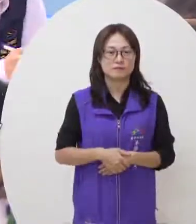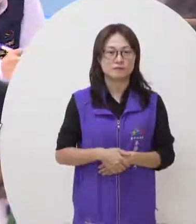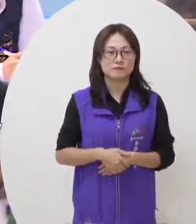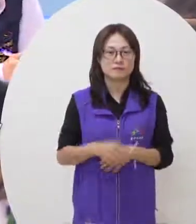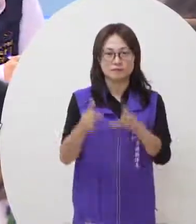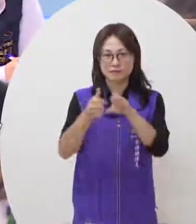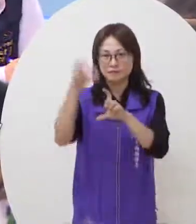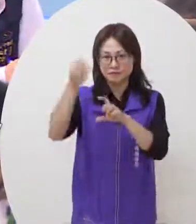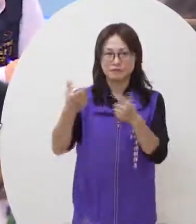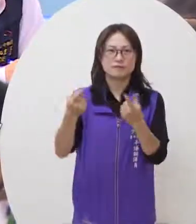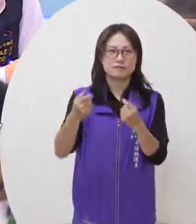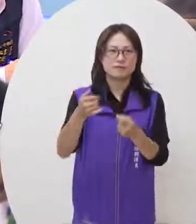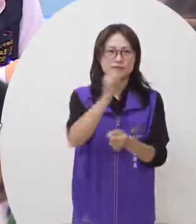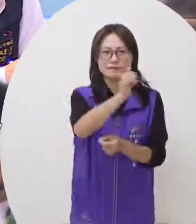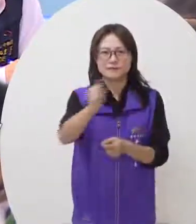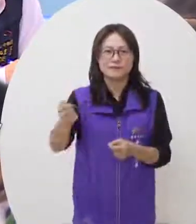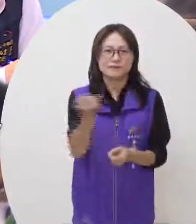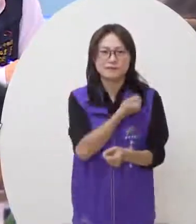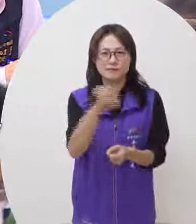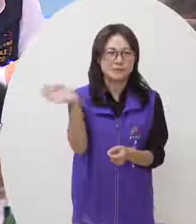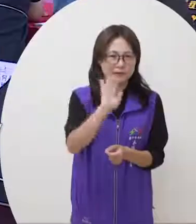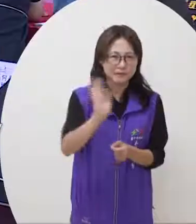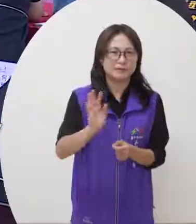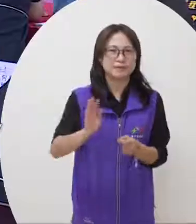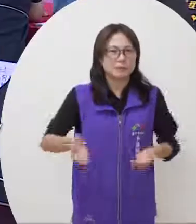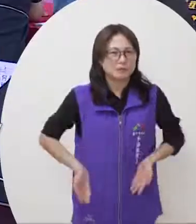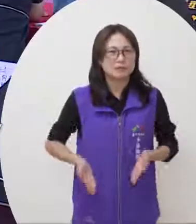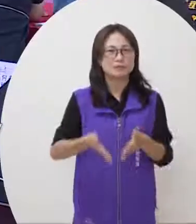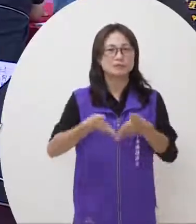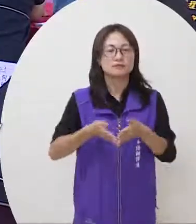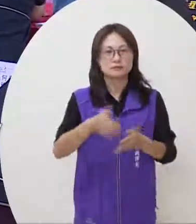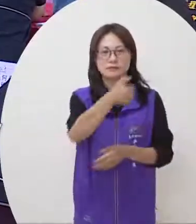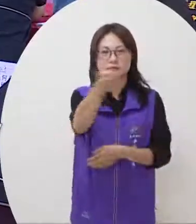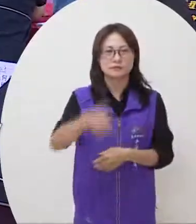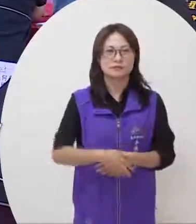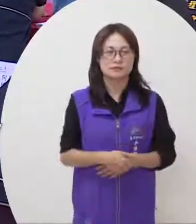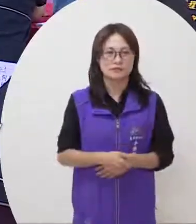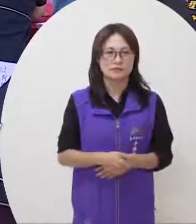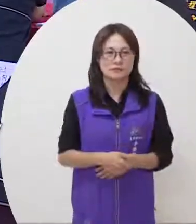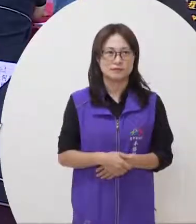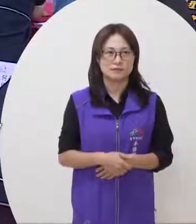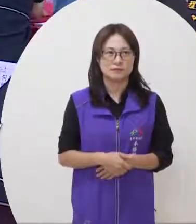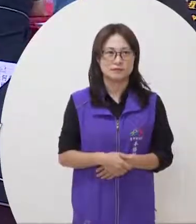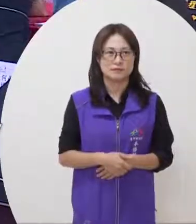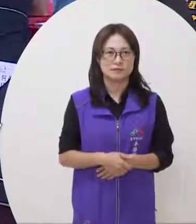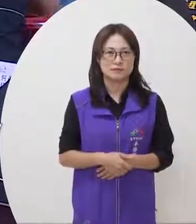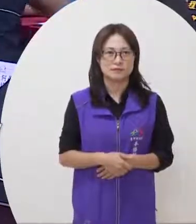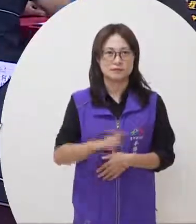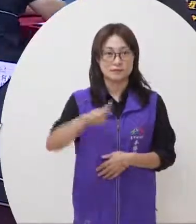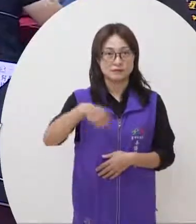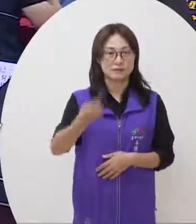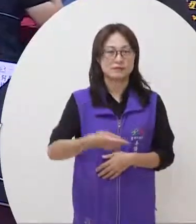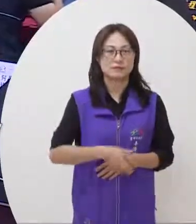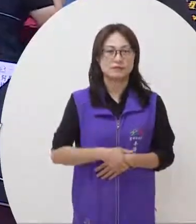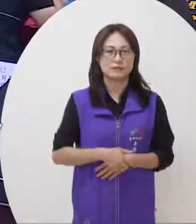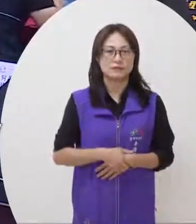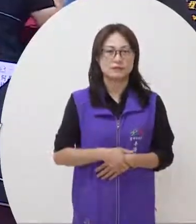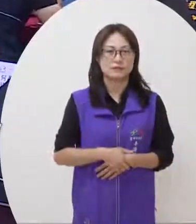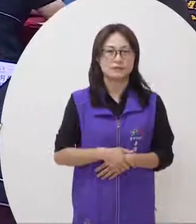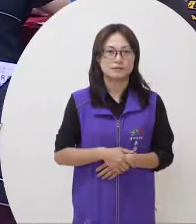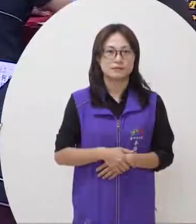哦，唔好糟糕呢哈、哦，该休困爱休困，谢谢。 好，谢谢凤阳里长哈，接下来我们金通里